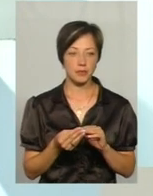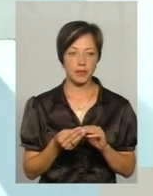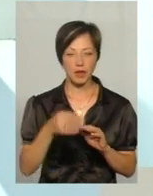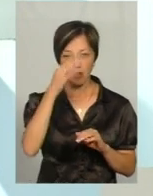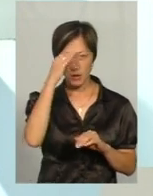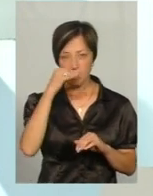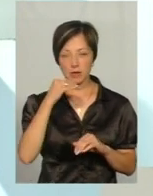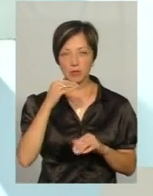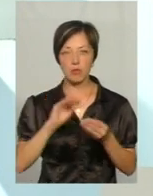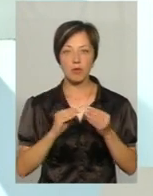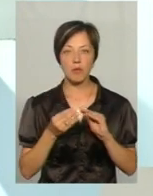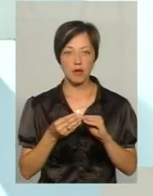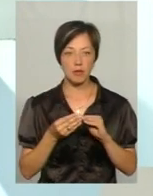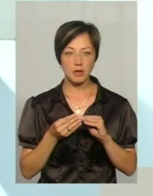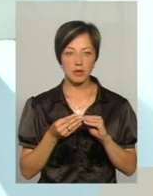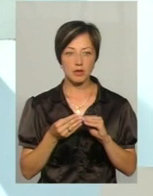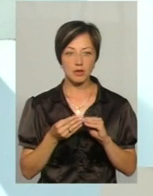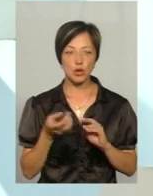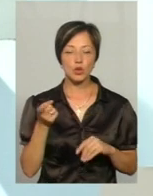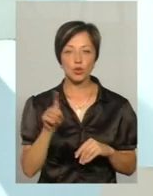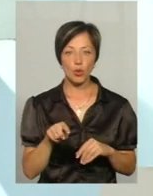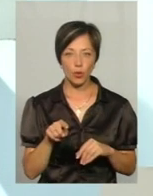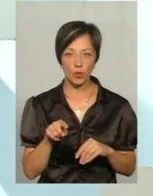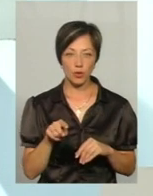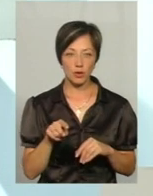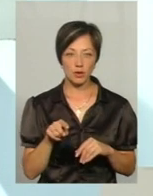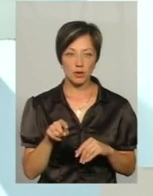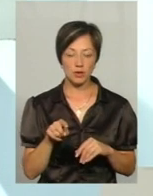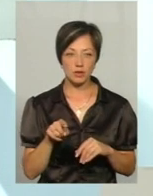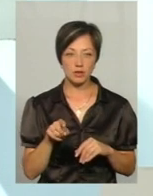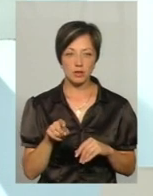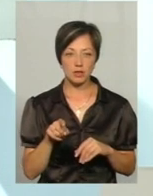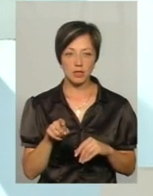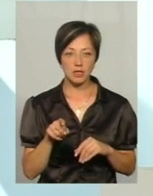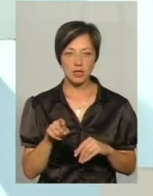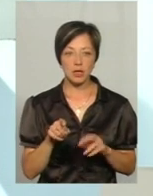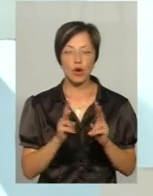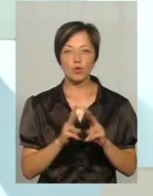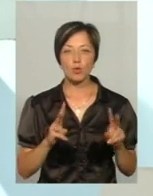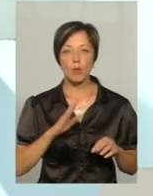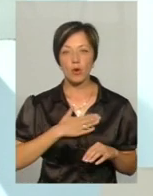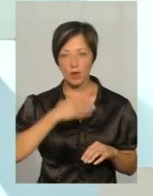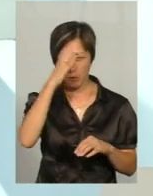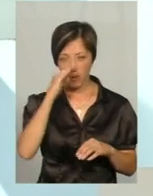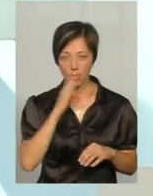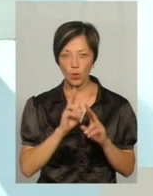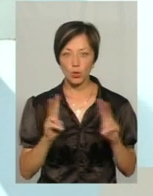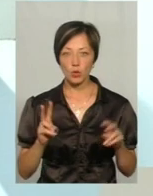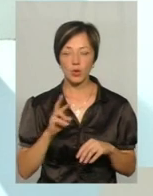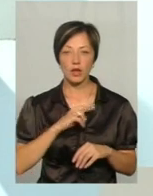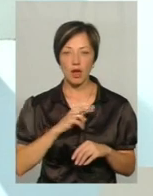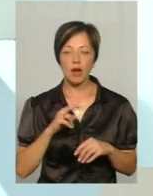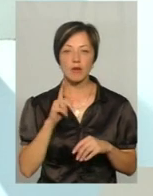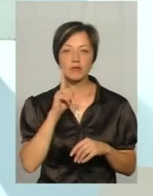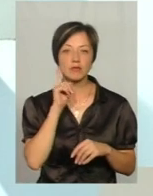батьки, скажімо, проблема того, що, які, хто мої батьки, хто я, виникає саме у